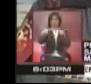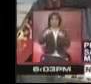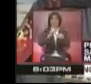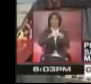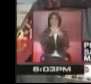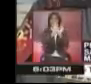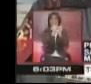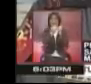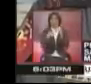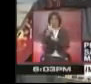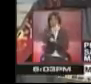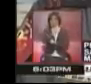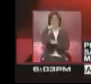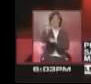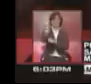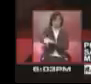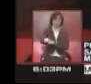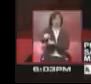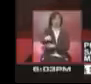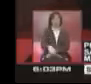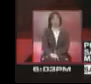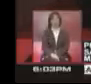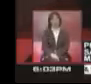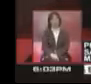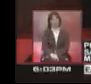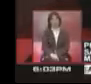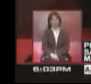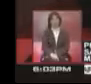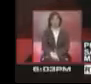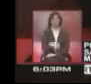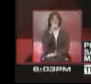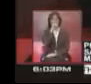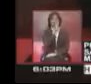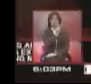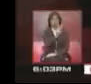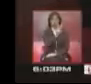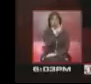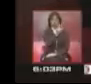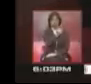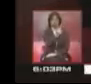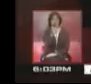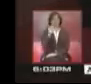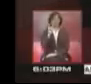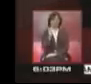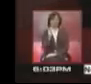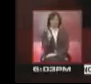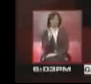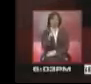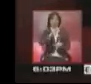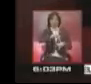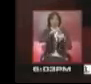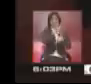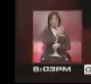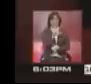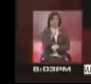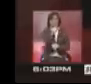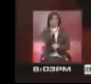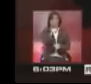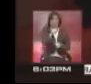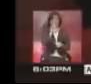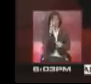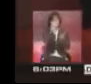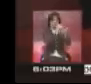tinalo niya yata niya yung kapatid noon. Nasa 28 hanggang 30 anyos ang sospek, 5'5 hanggang 5'6 ang taas, payat na